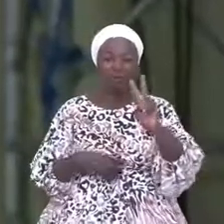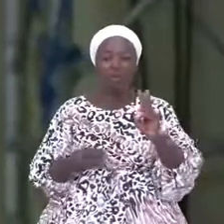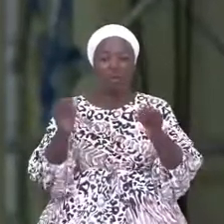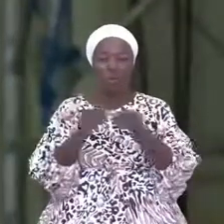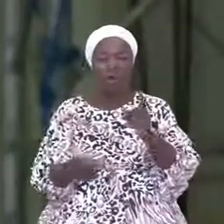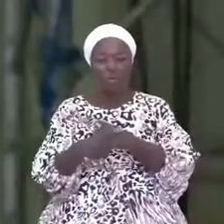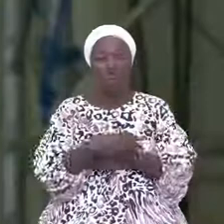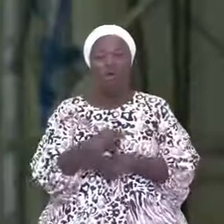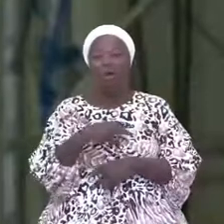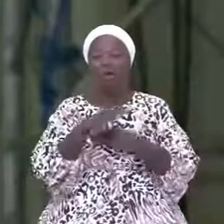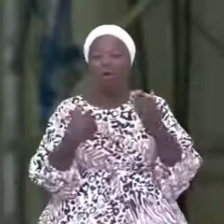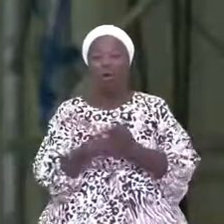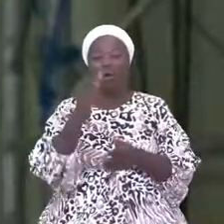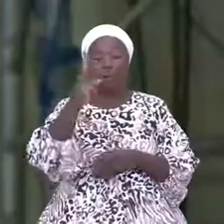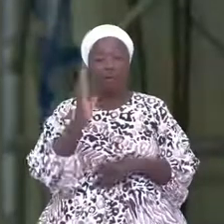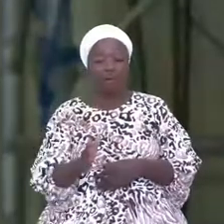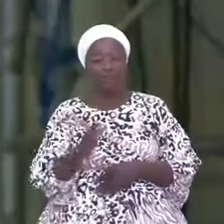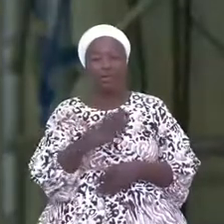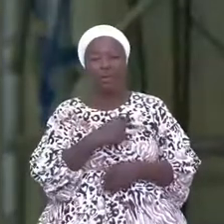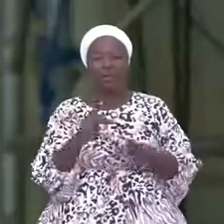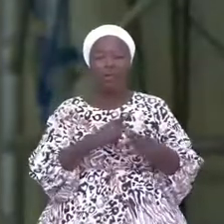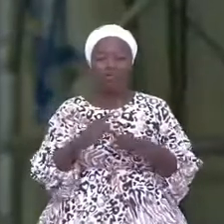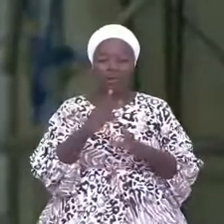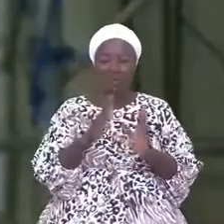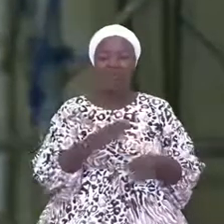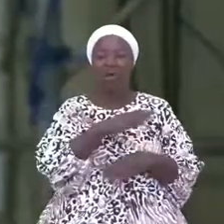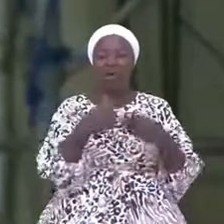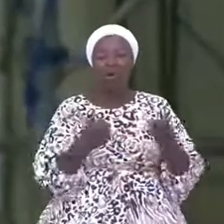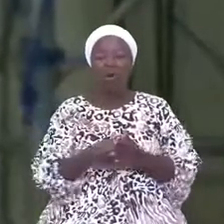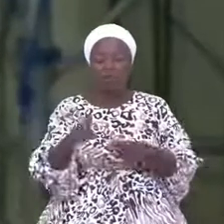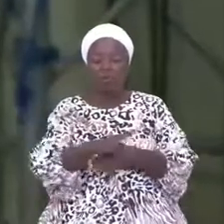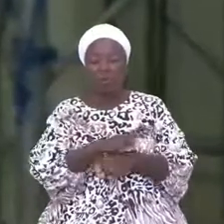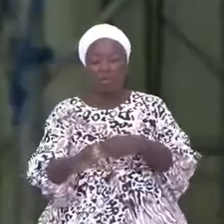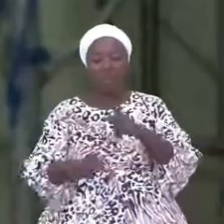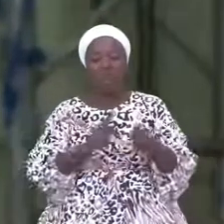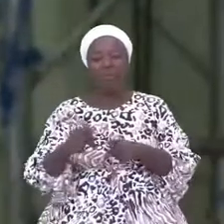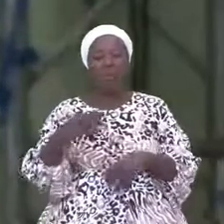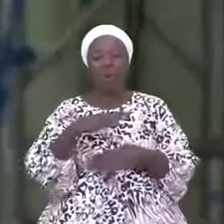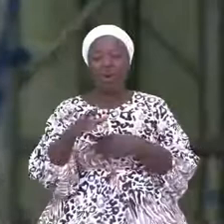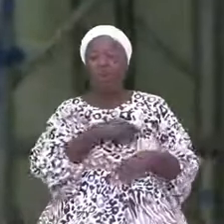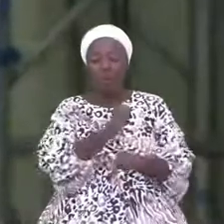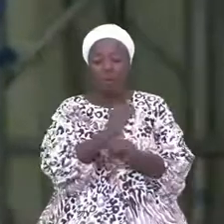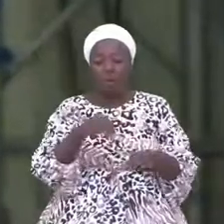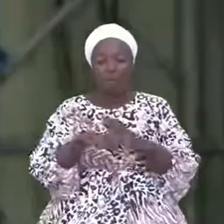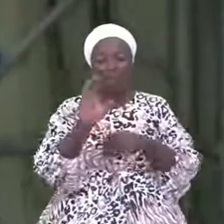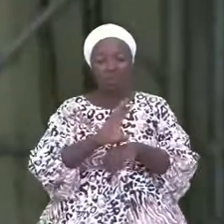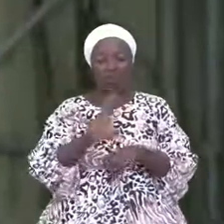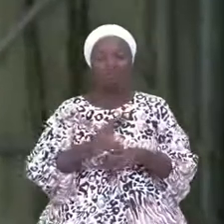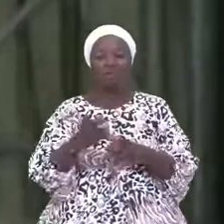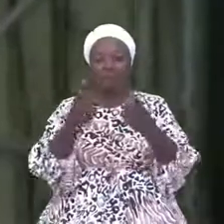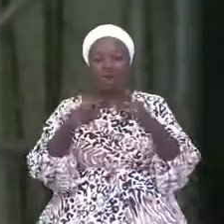Nous avons encore 2 jours pour les ministres et les professionnels.